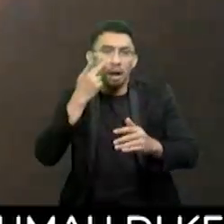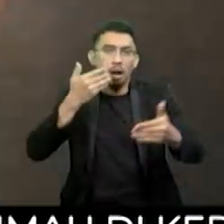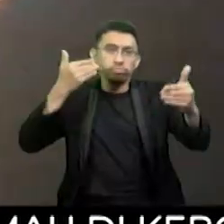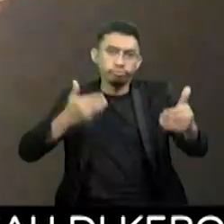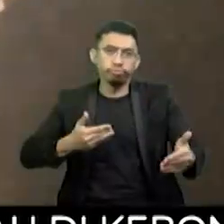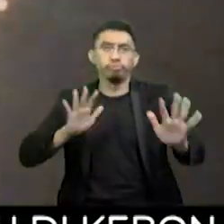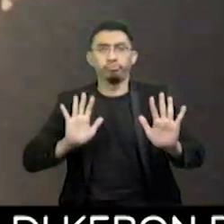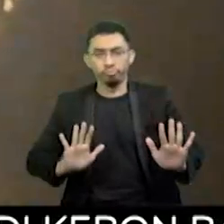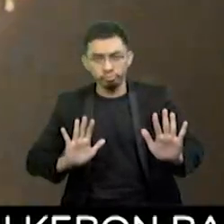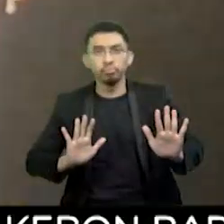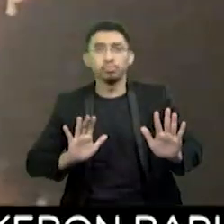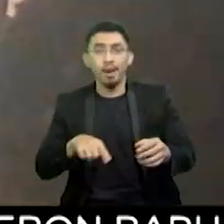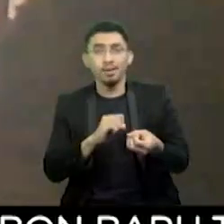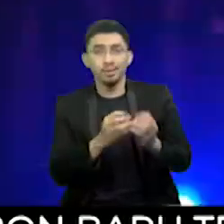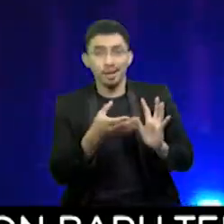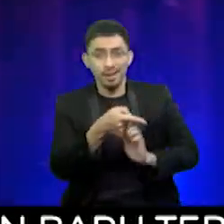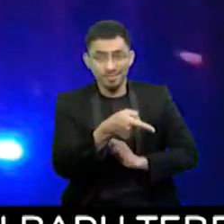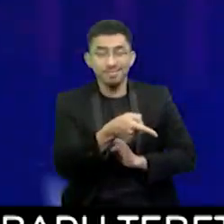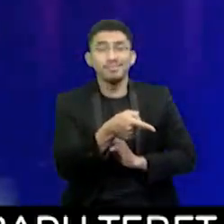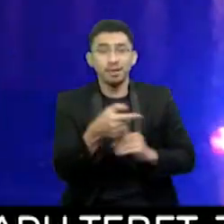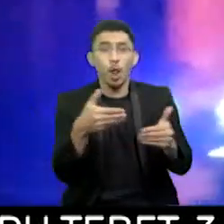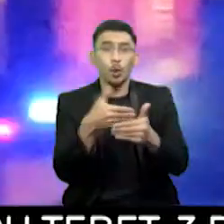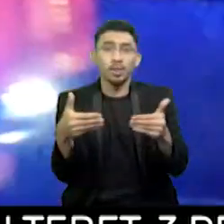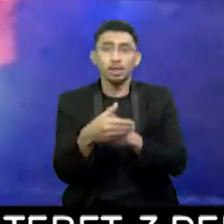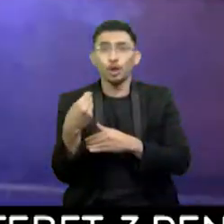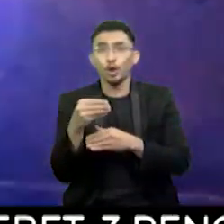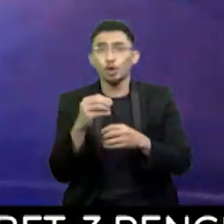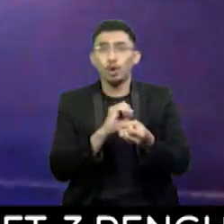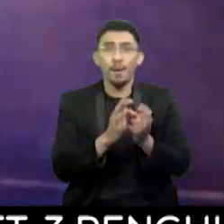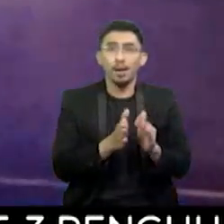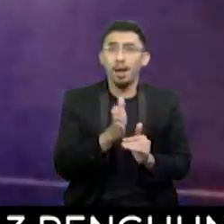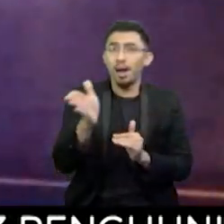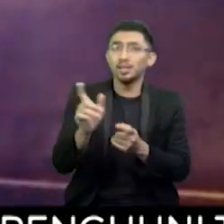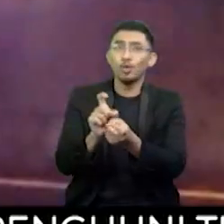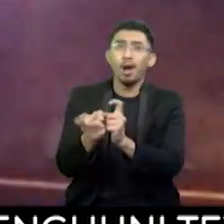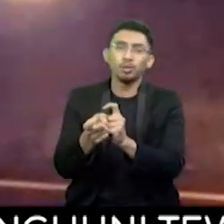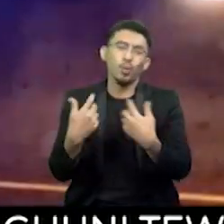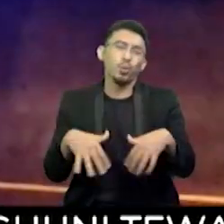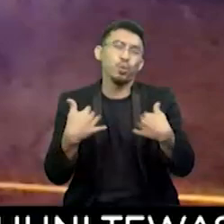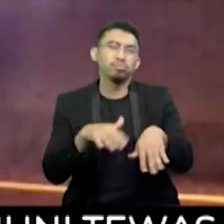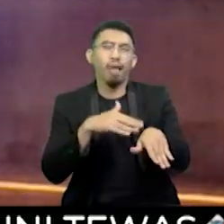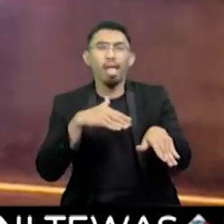Akibat kejadian ini, arus lalu lintas di ruas tol dari Surabaya menuju ke Waru, Sidoarjo macet parah.